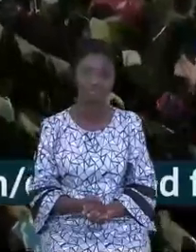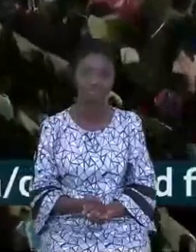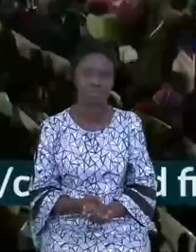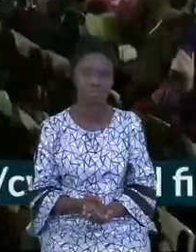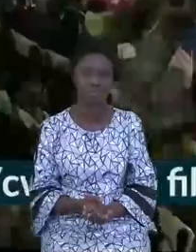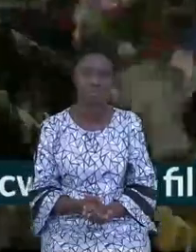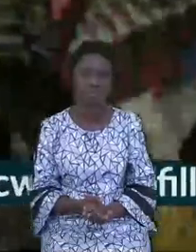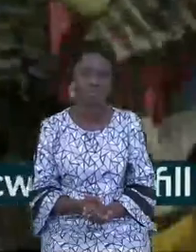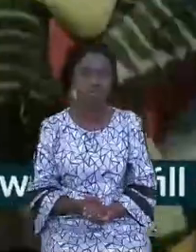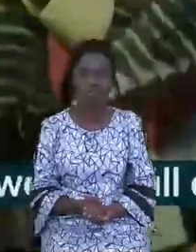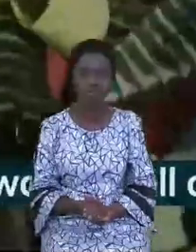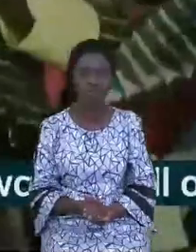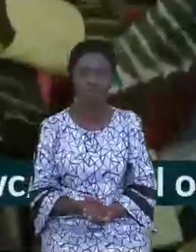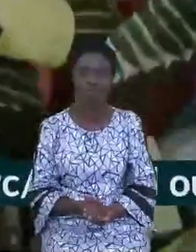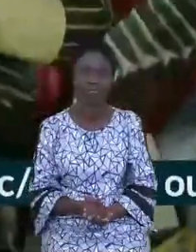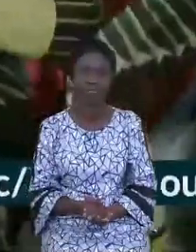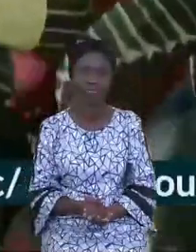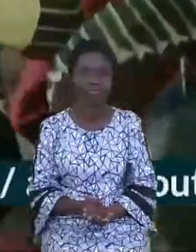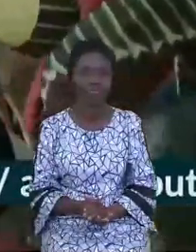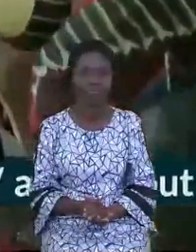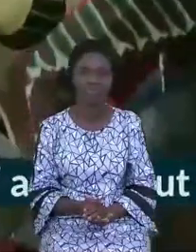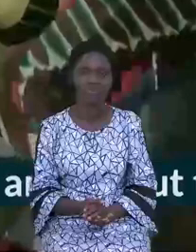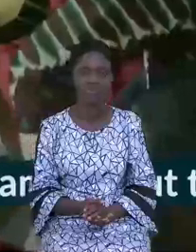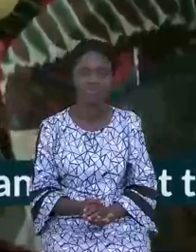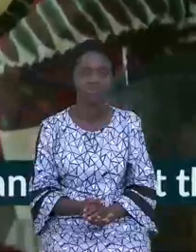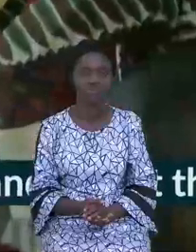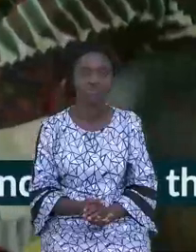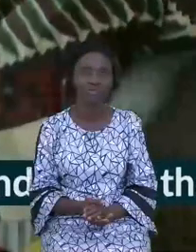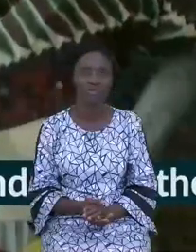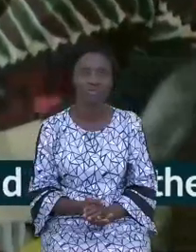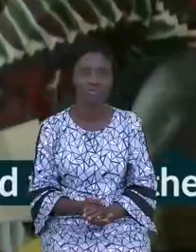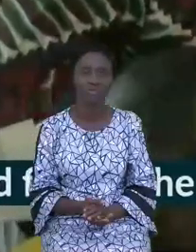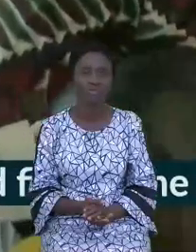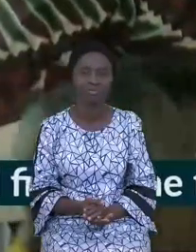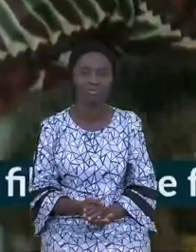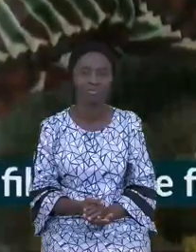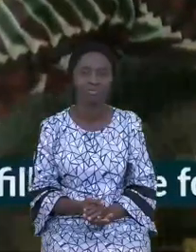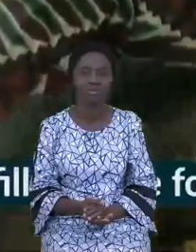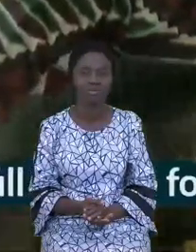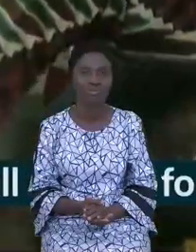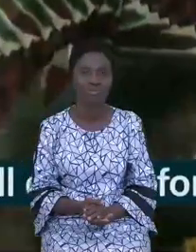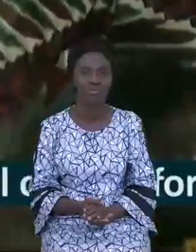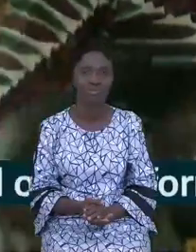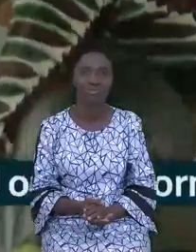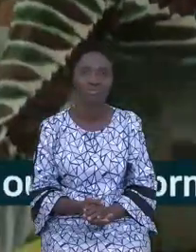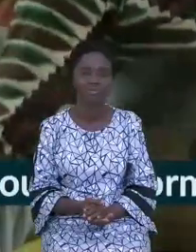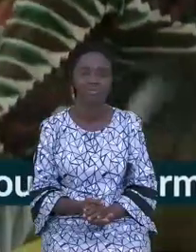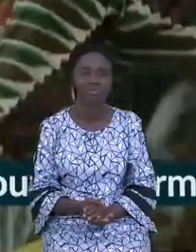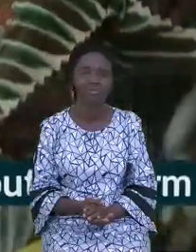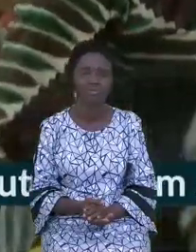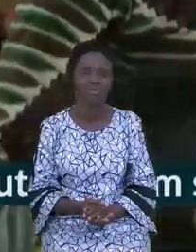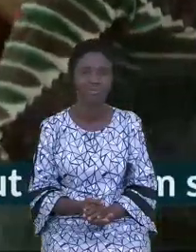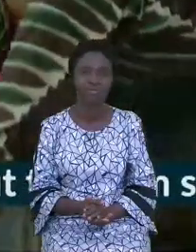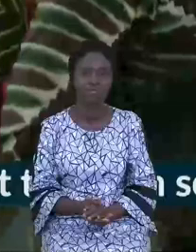facilement. Faites-le rapidement comme nous attendons la prière ce soir. Le serviteur de Dieu